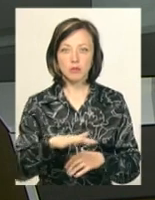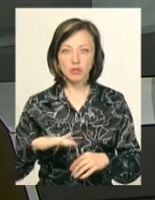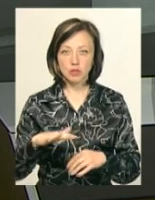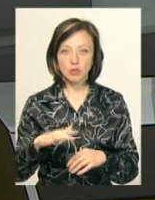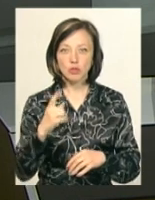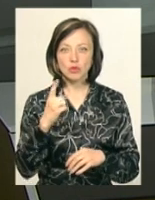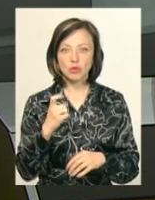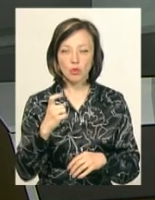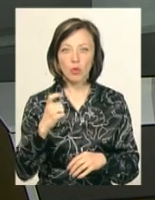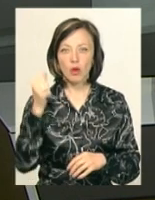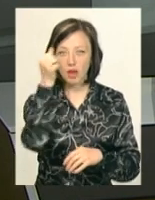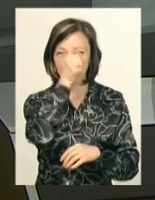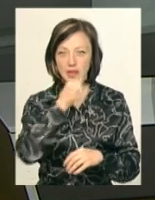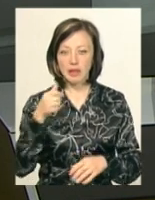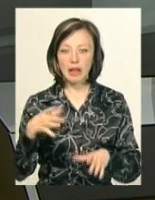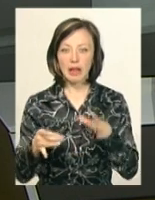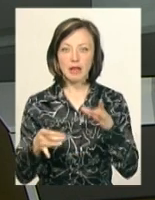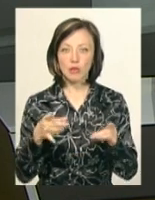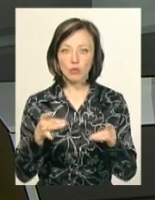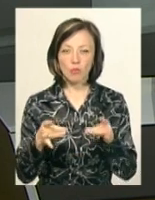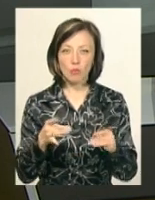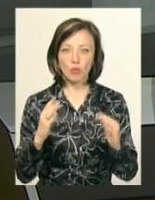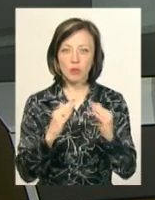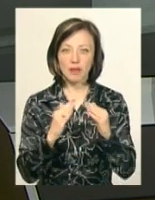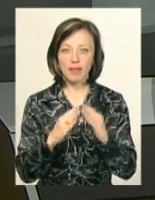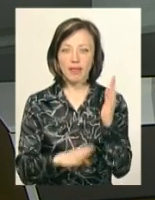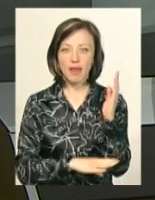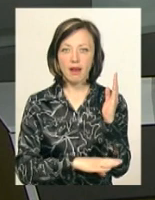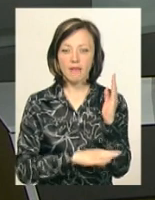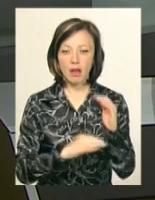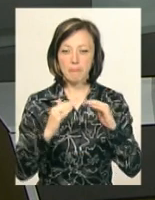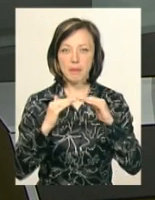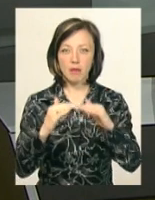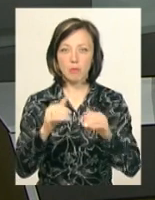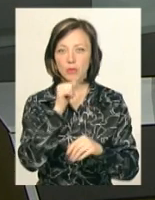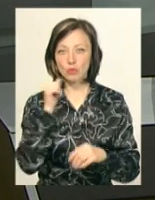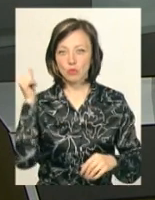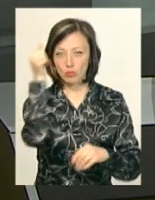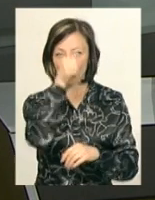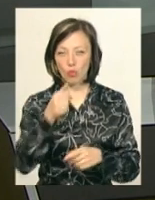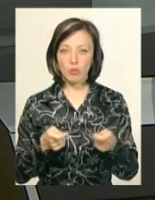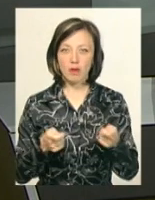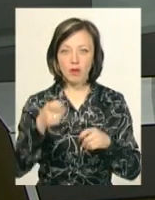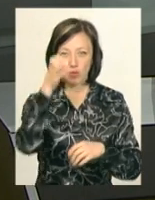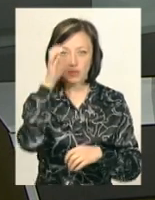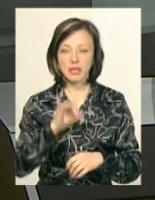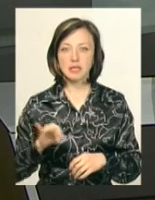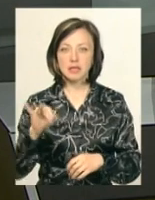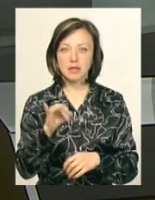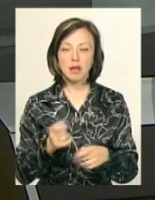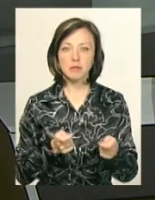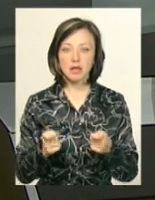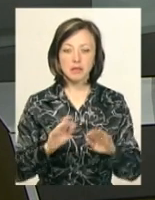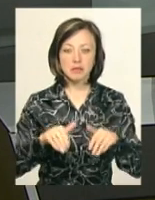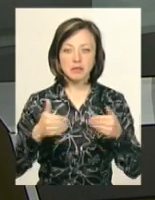столітньої глинобетонної будівлі із дерев'яним перекриттям. І минулого року управління освіти і Зясловської райдержадміністрації ініціювало його